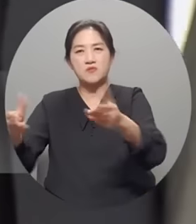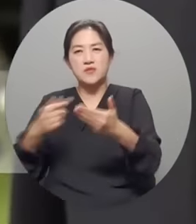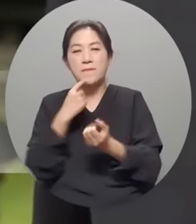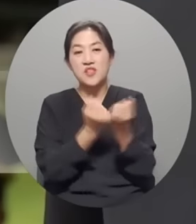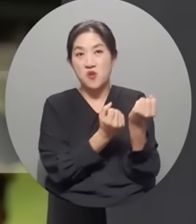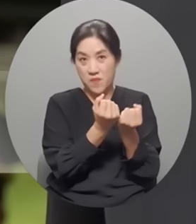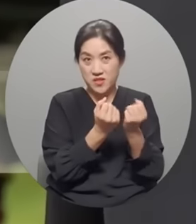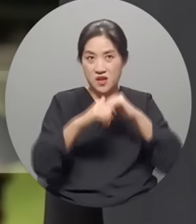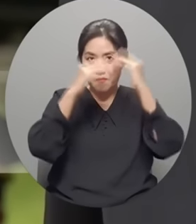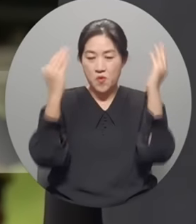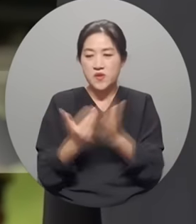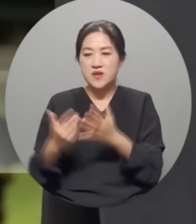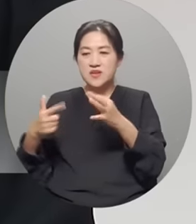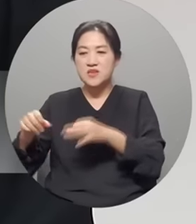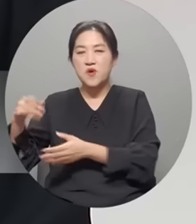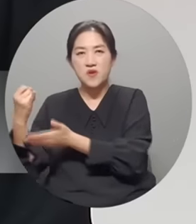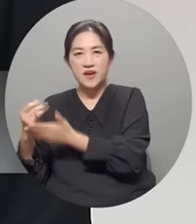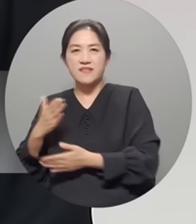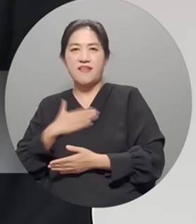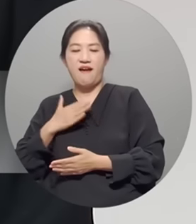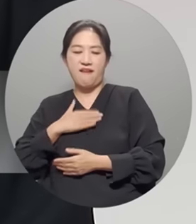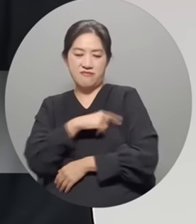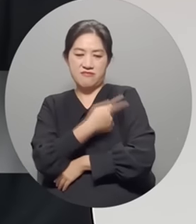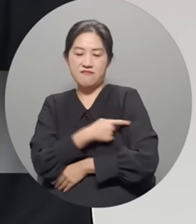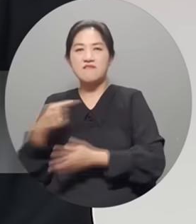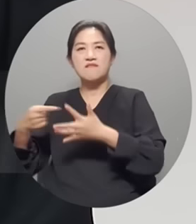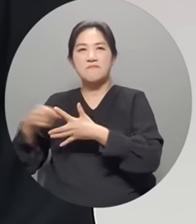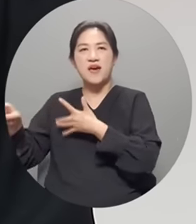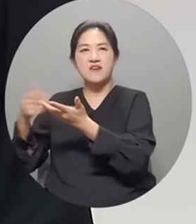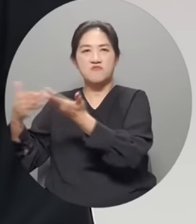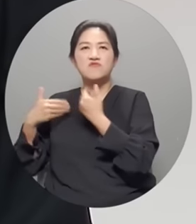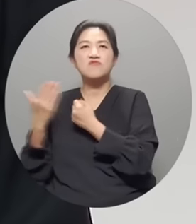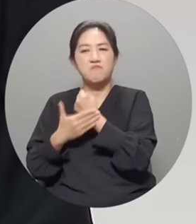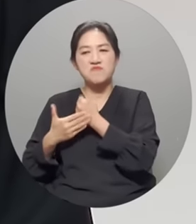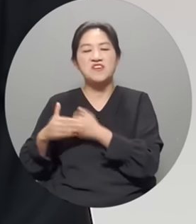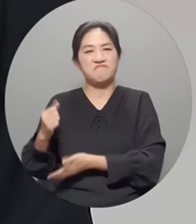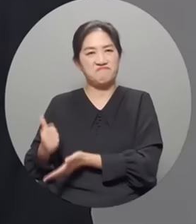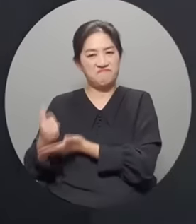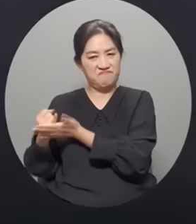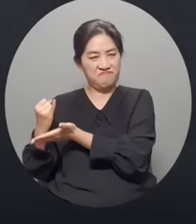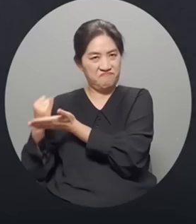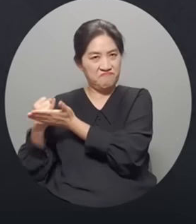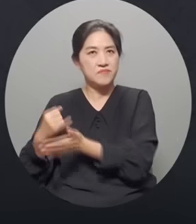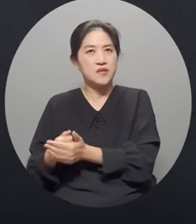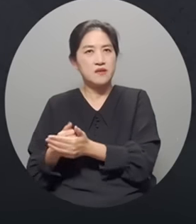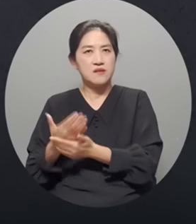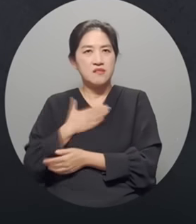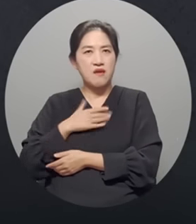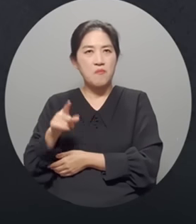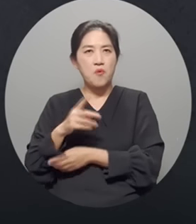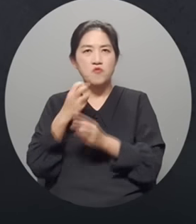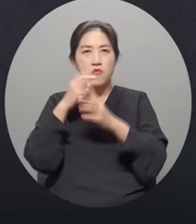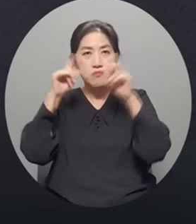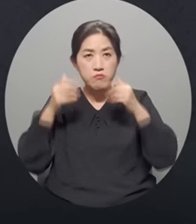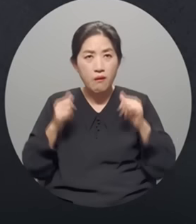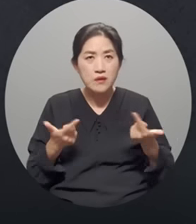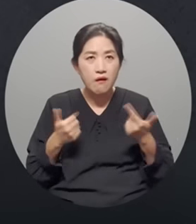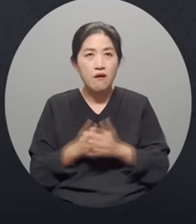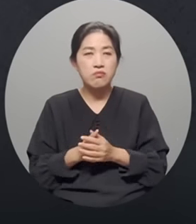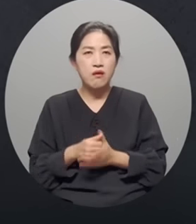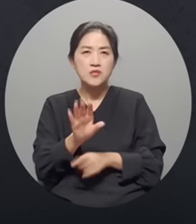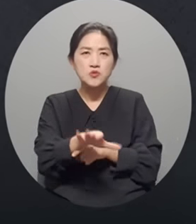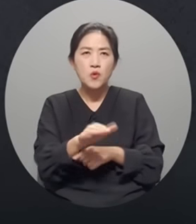이 모든 건 김 여사가 자신을 알아봤기 때문이라며 김 여사를 추켜세웁니다. 내가 무슨 서울대 나왔어.